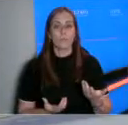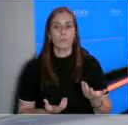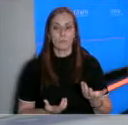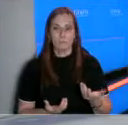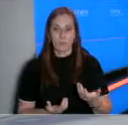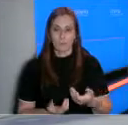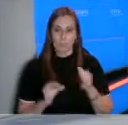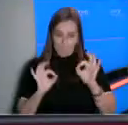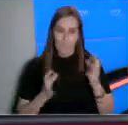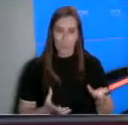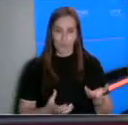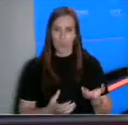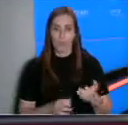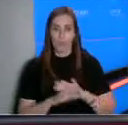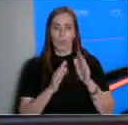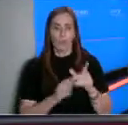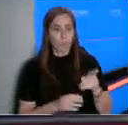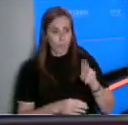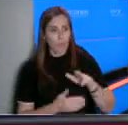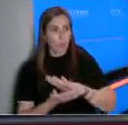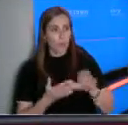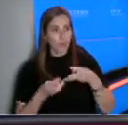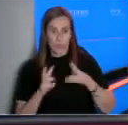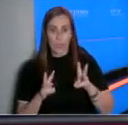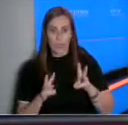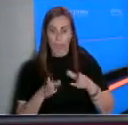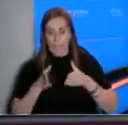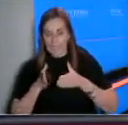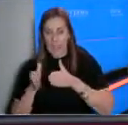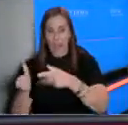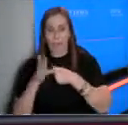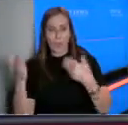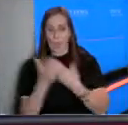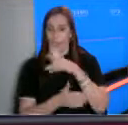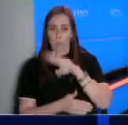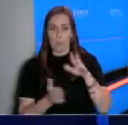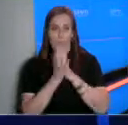בחיי הדין. תקשיב, כל מה שאני מבקשת... גם פה יש טובים, יש כאן פשוט שיטת הסללה, מודל חדש של